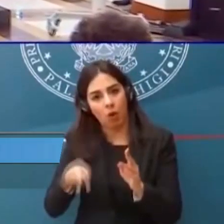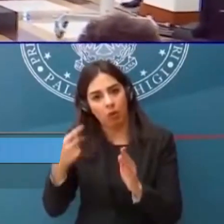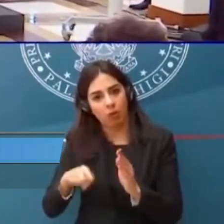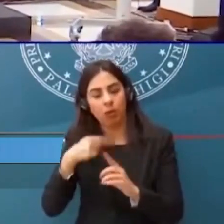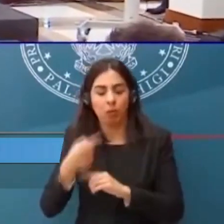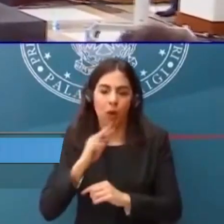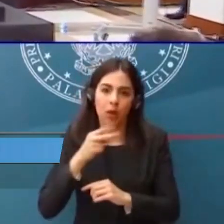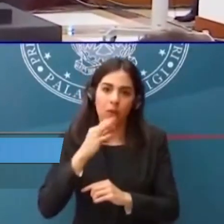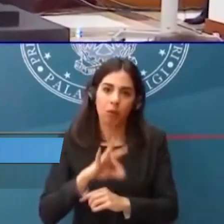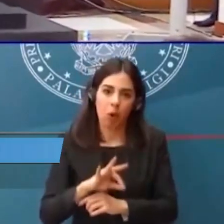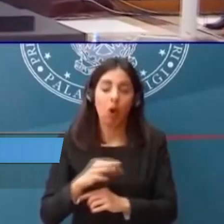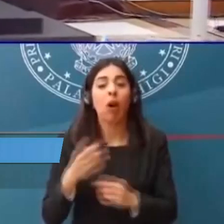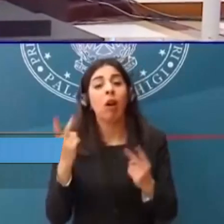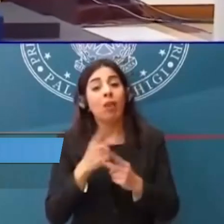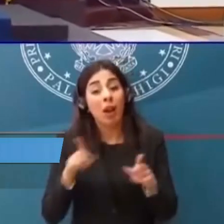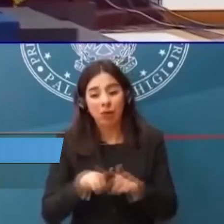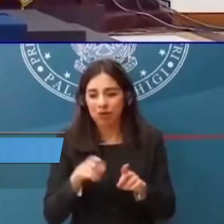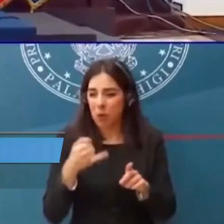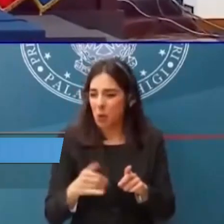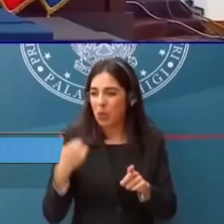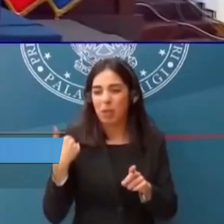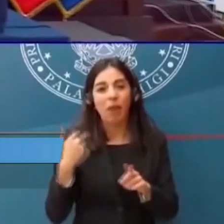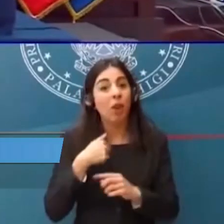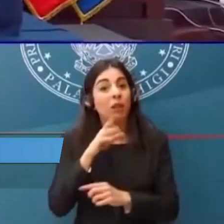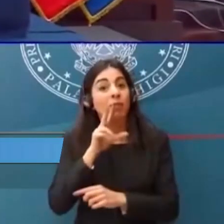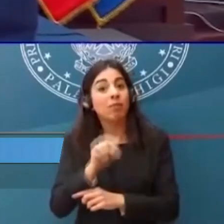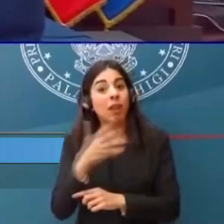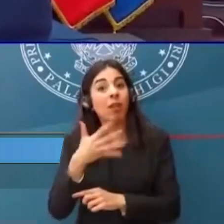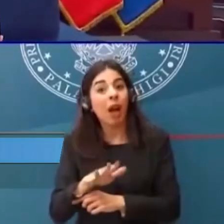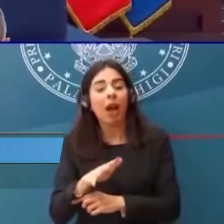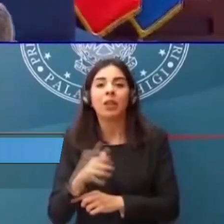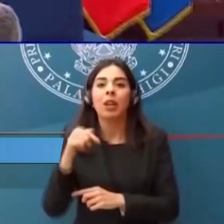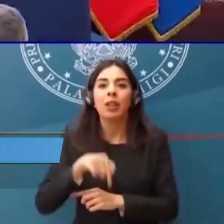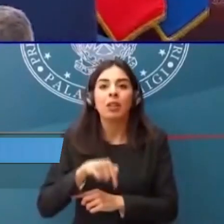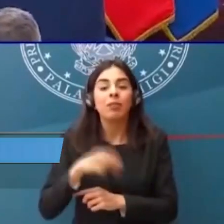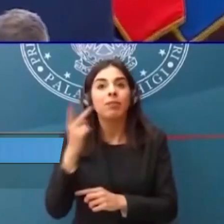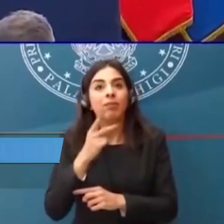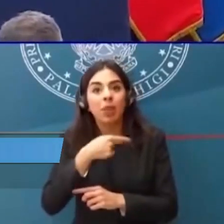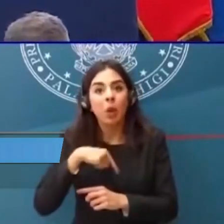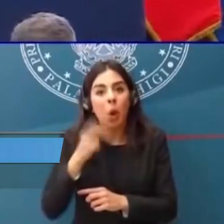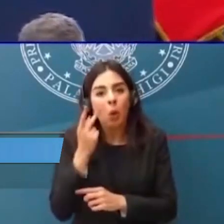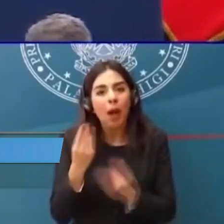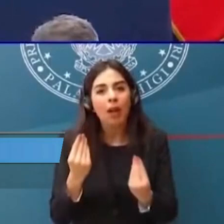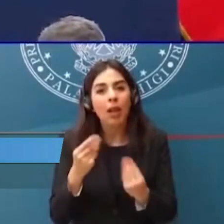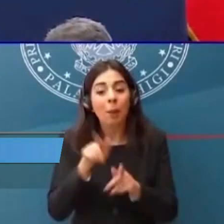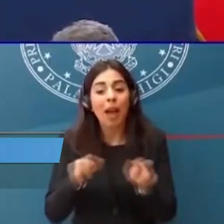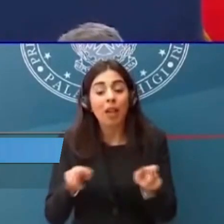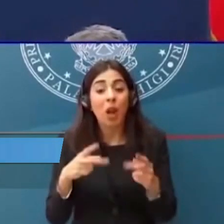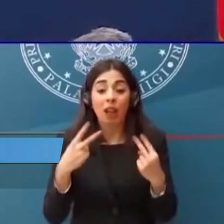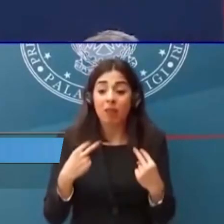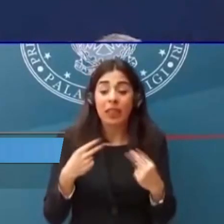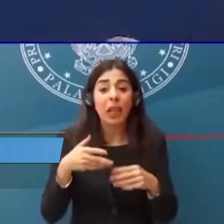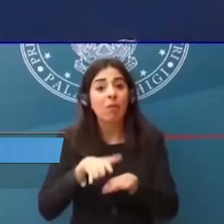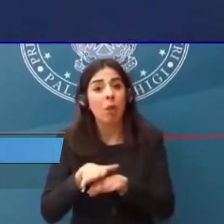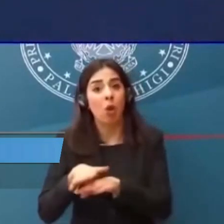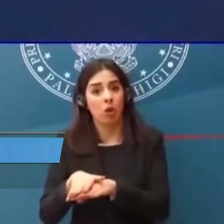vita la morte quindi noi dobbiamo sempre cercare il coordinamento europeo dobbiamo far di tutto per rafforzarlo e poi se non si